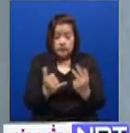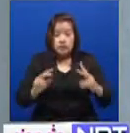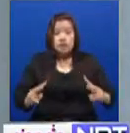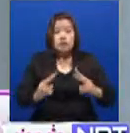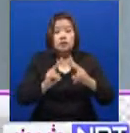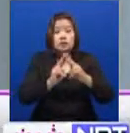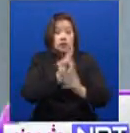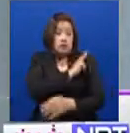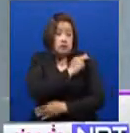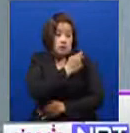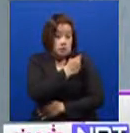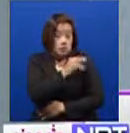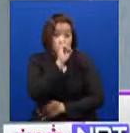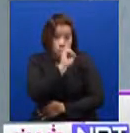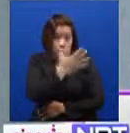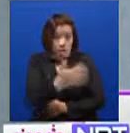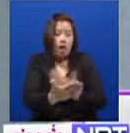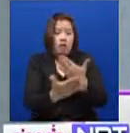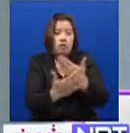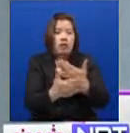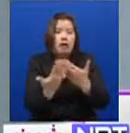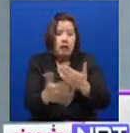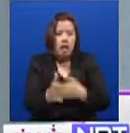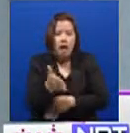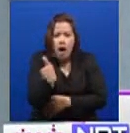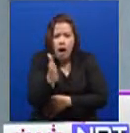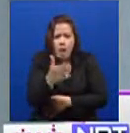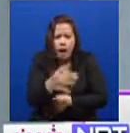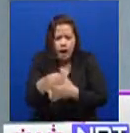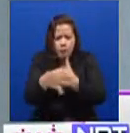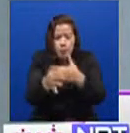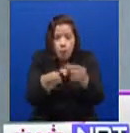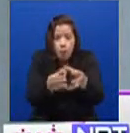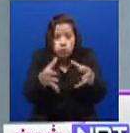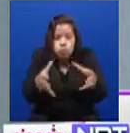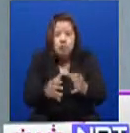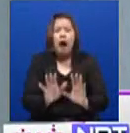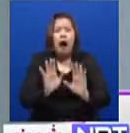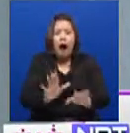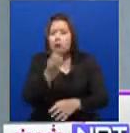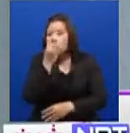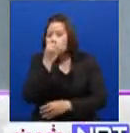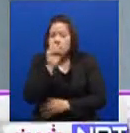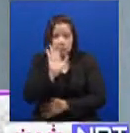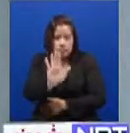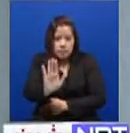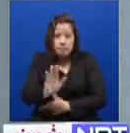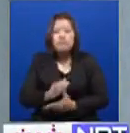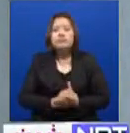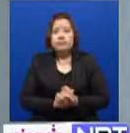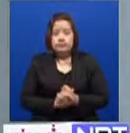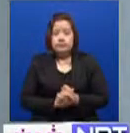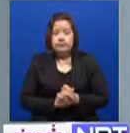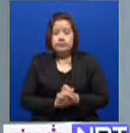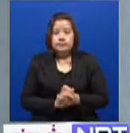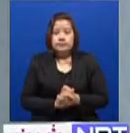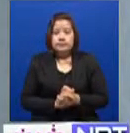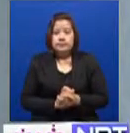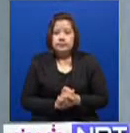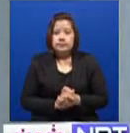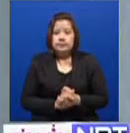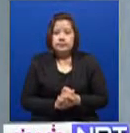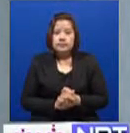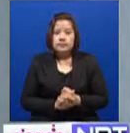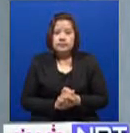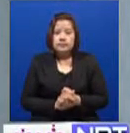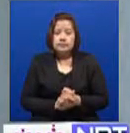ำก่อนหน้านี้แล้วก็ยังย้ำว่าปลาปักกระเป้าทุกชนิดครับห้ามรับประทาน ถ้าเกิดสมมติว่าได้รับพิษของปลาปักกระเป้าแล้วเข้าโ